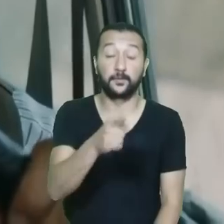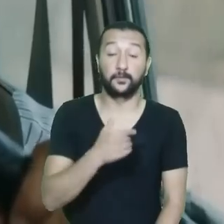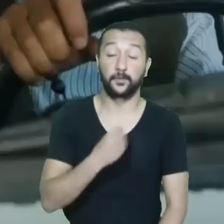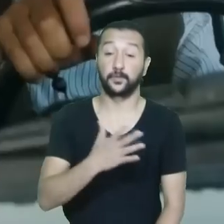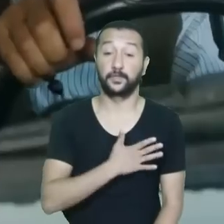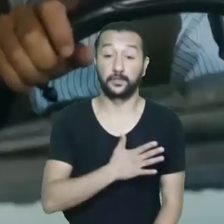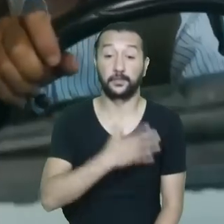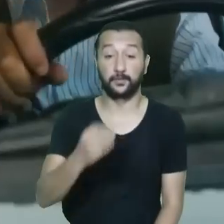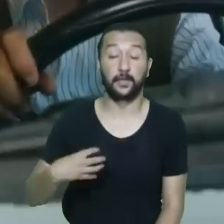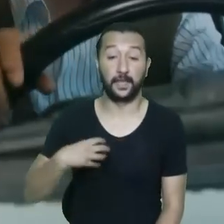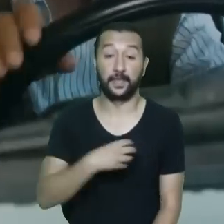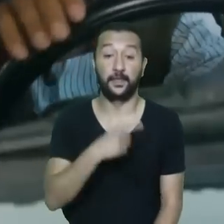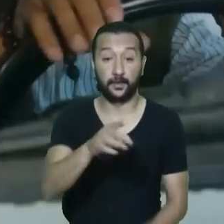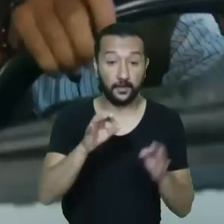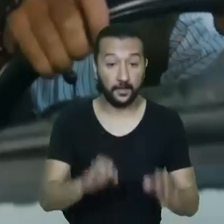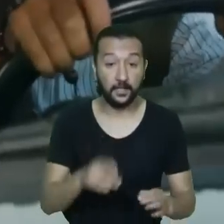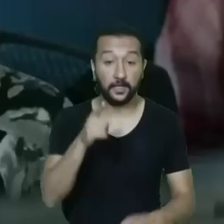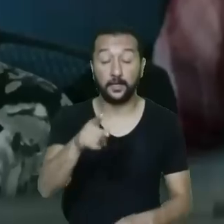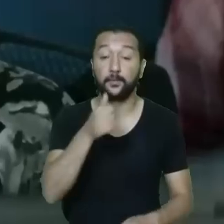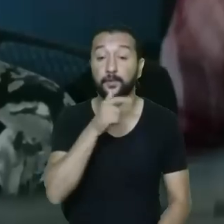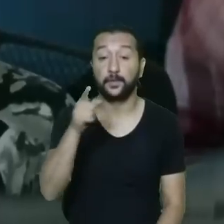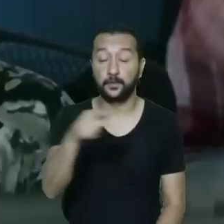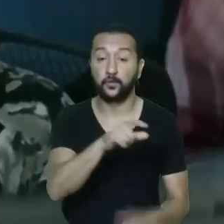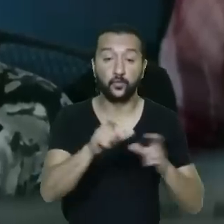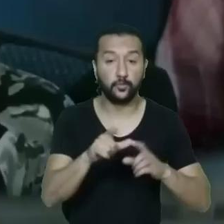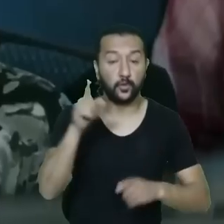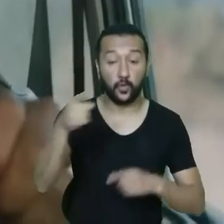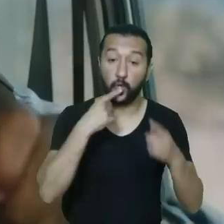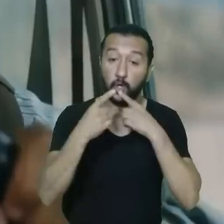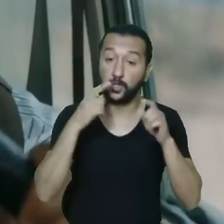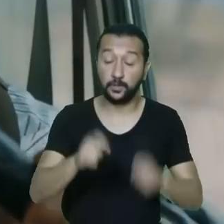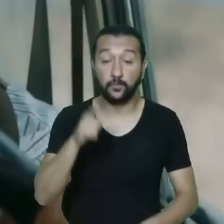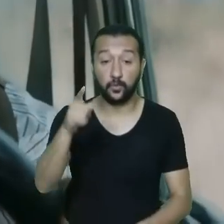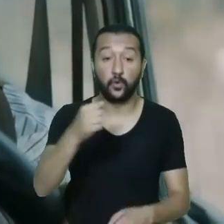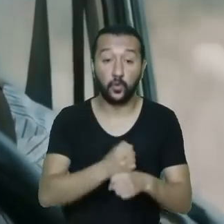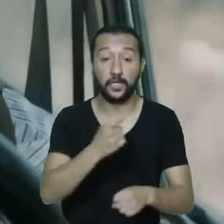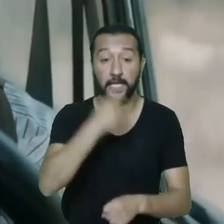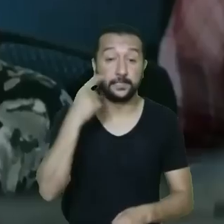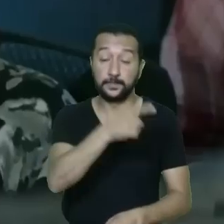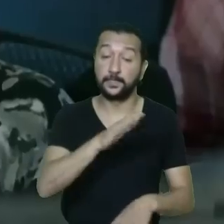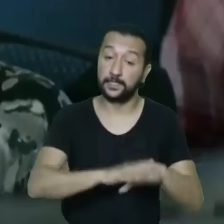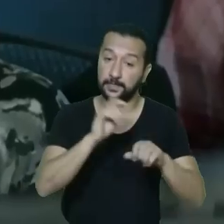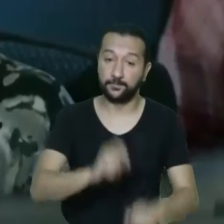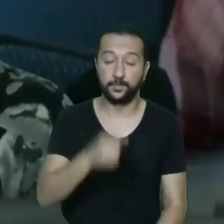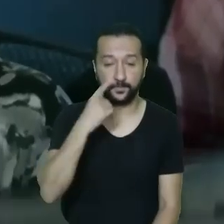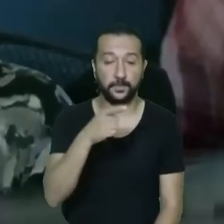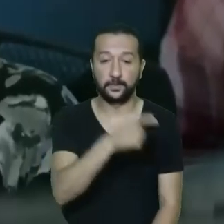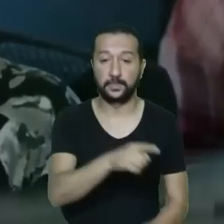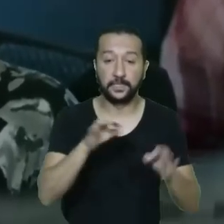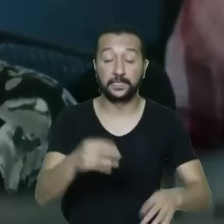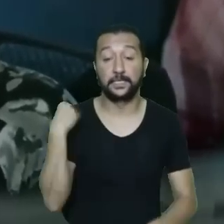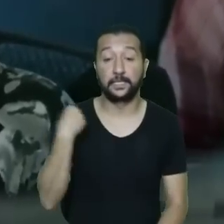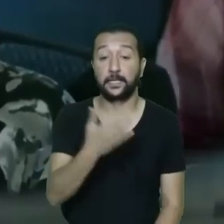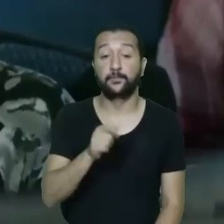Öyle. Ha Hicabi, Süleyman'la konuşuver. Gonca'nın eski beşiğini bir elden geçiriversin.